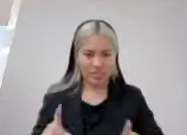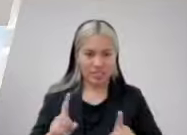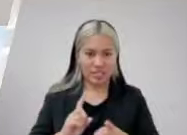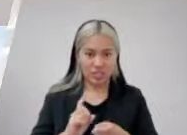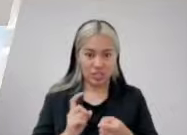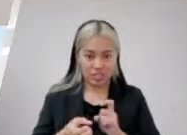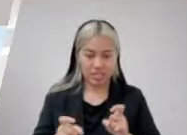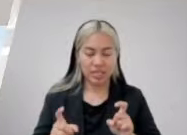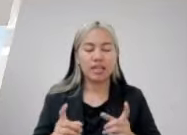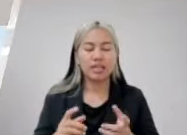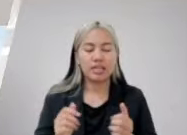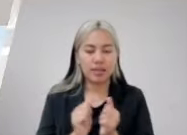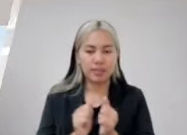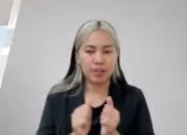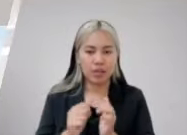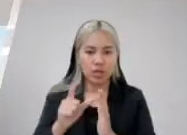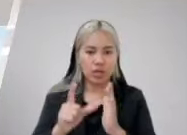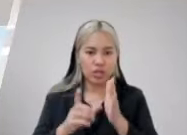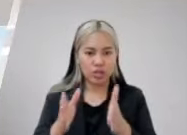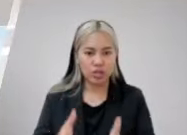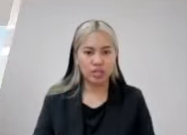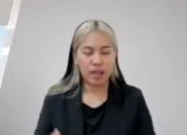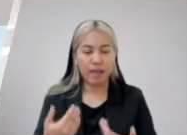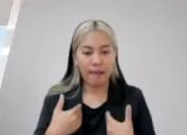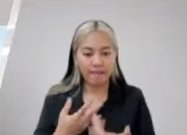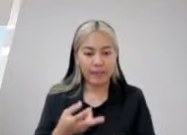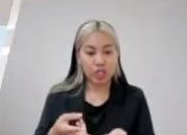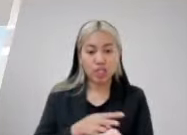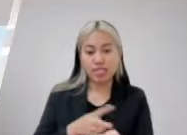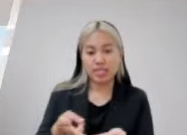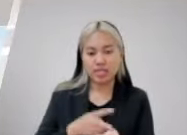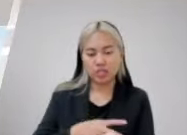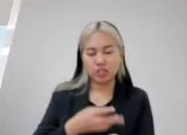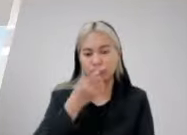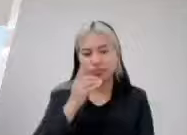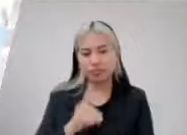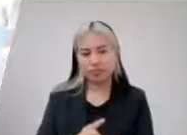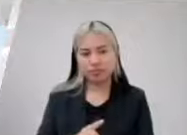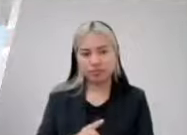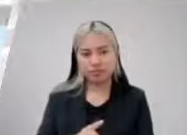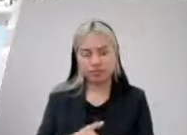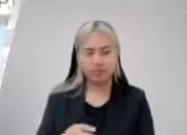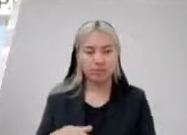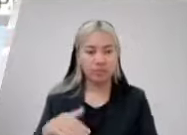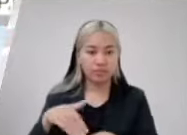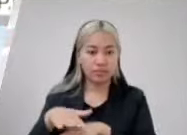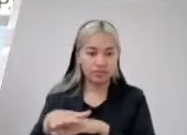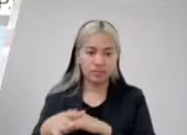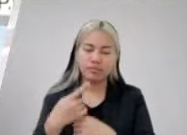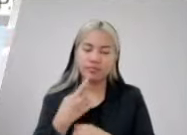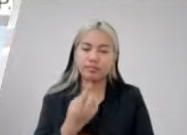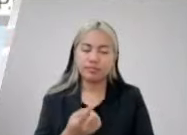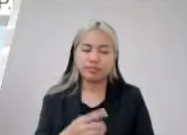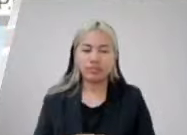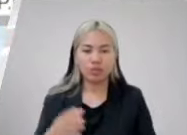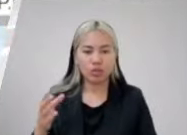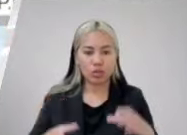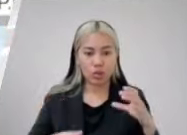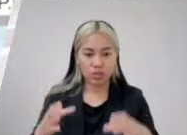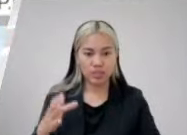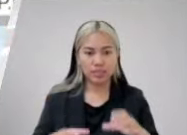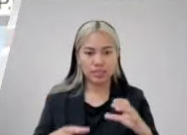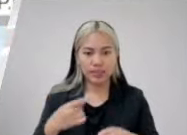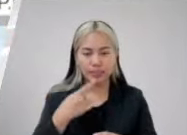Ayon sa mga translated na dokumentong ibinigay ng Timorese news website na Hatutan, sinabi ng Court of Appeals ng Timor-Leste na umuupa si Teves sa isang